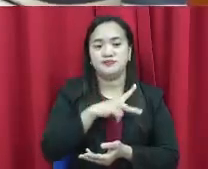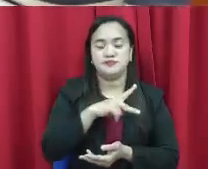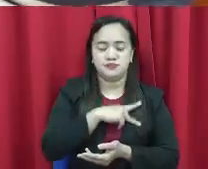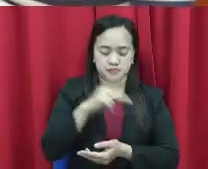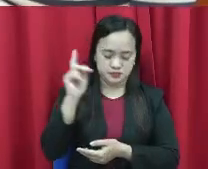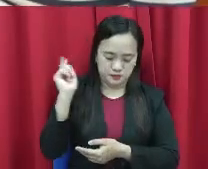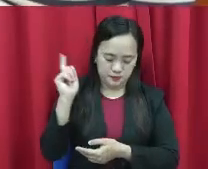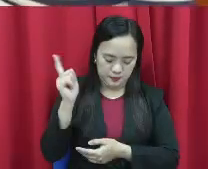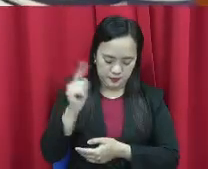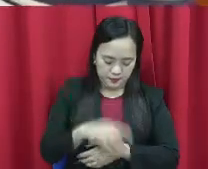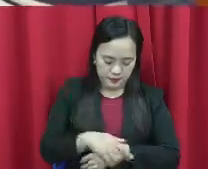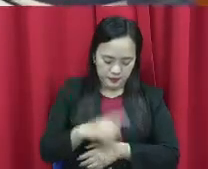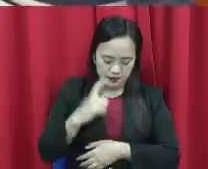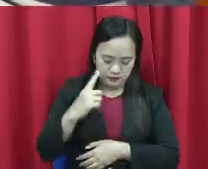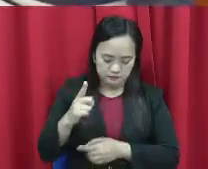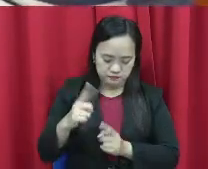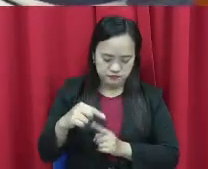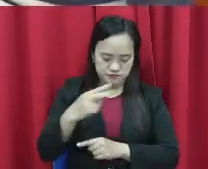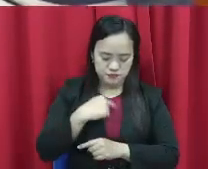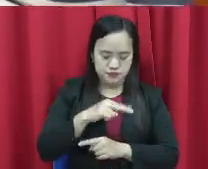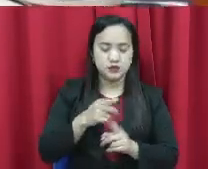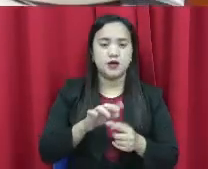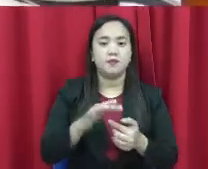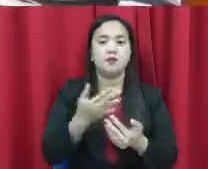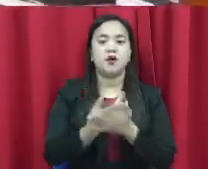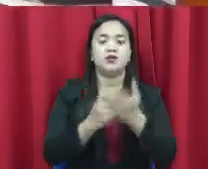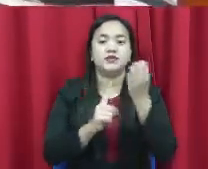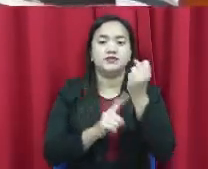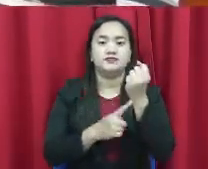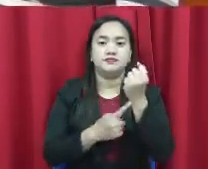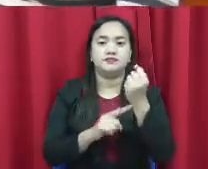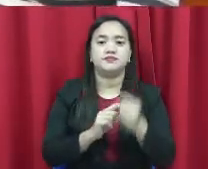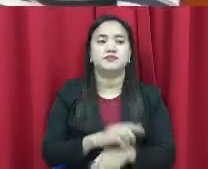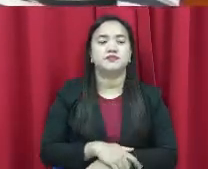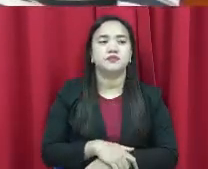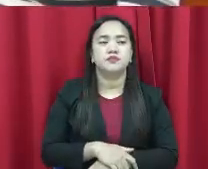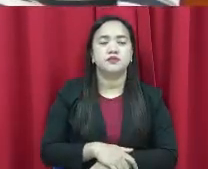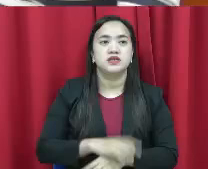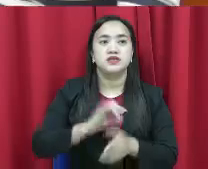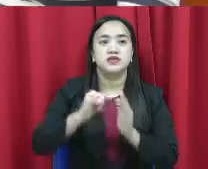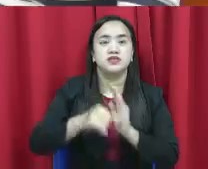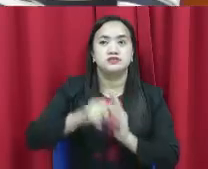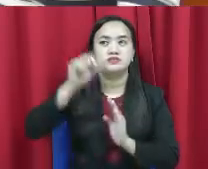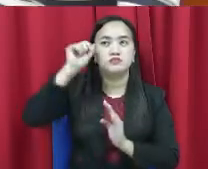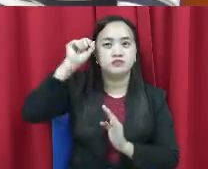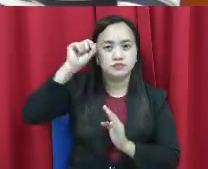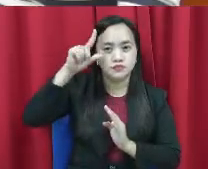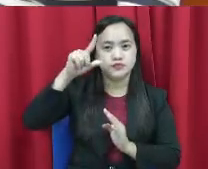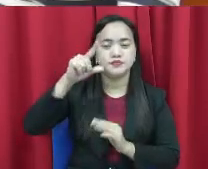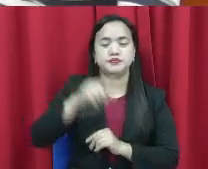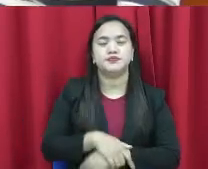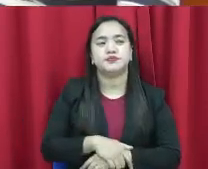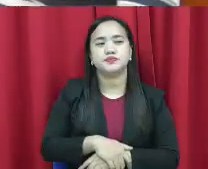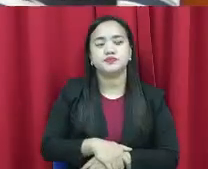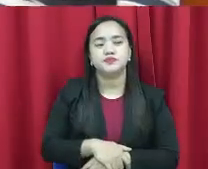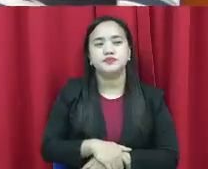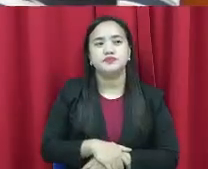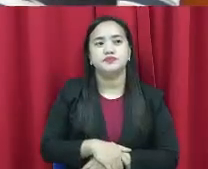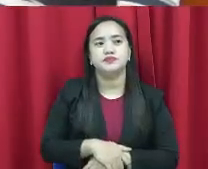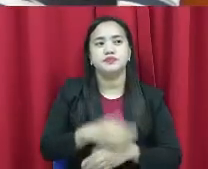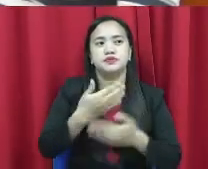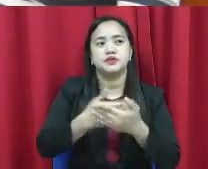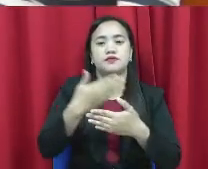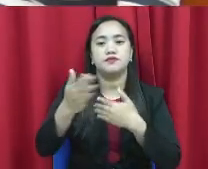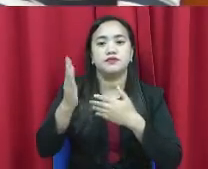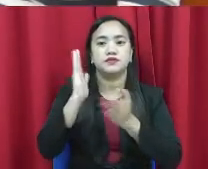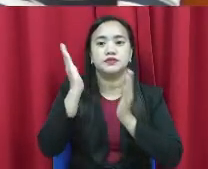Ayan nagpapasalamat sa pang sa pasimula pa lang kend yung pagising pa lang namin nung umaga kasi kami po ay after nga